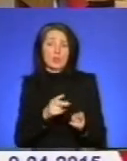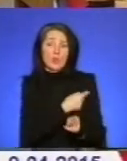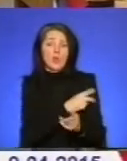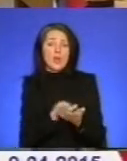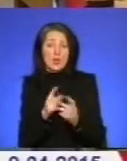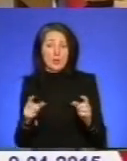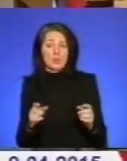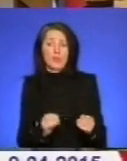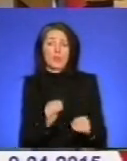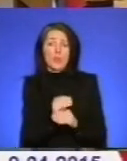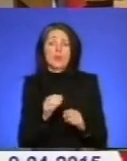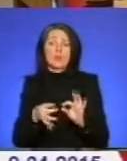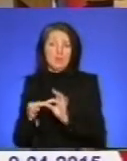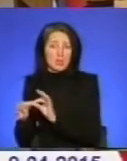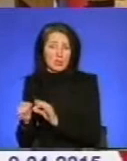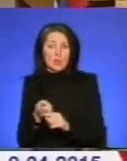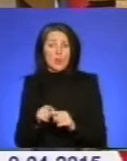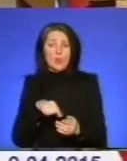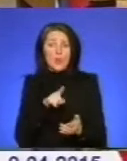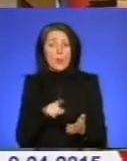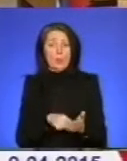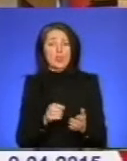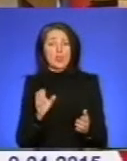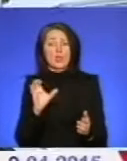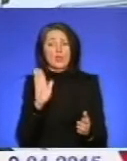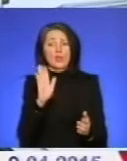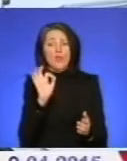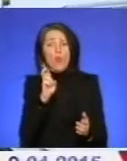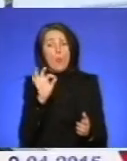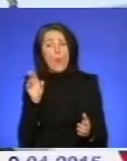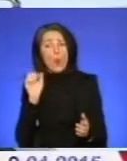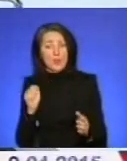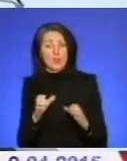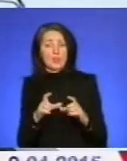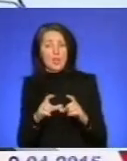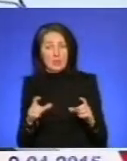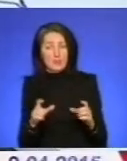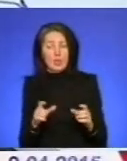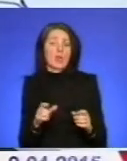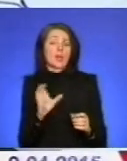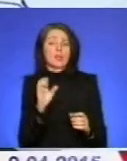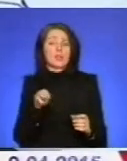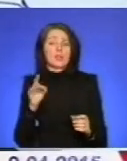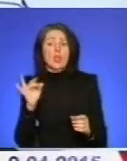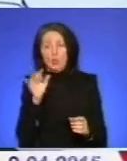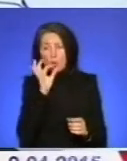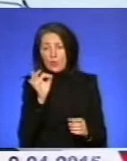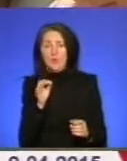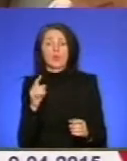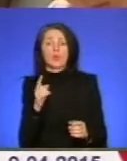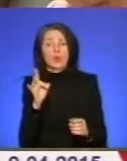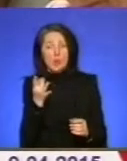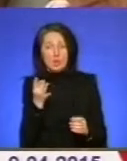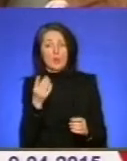у вирішенні цього питання свободівці. Зокрема, Володимир Стаюра наполягав на разовому і максимальному фінансуванні лікарні